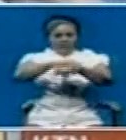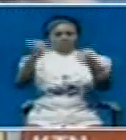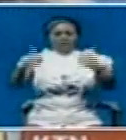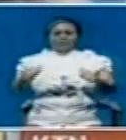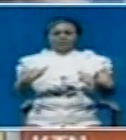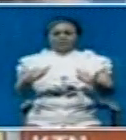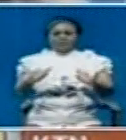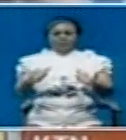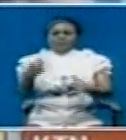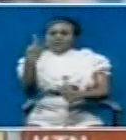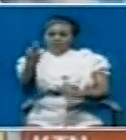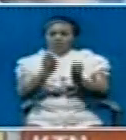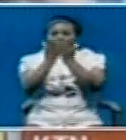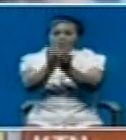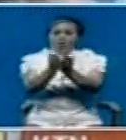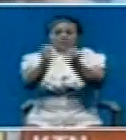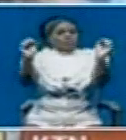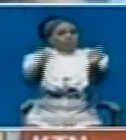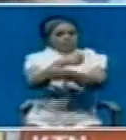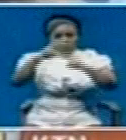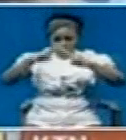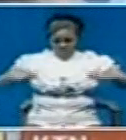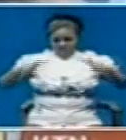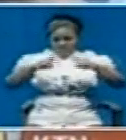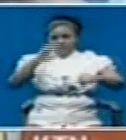boti tatu peke yake haiwezi kutafuta watu ikapata.